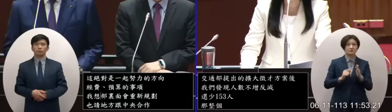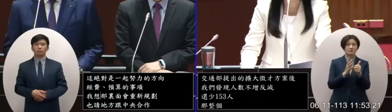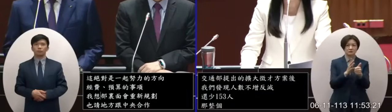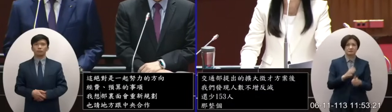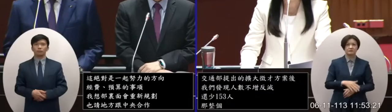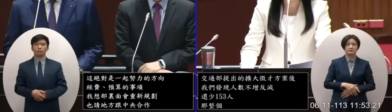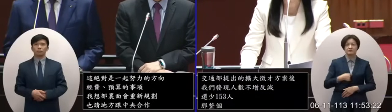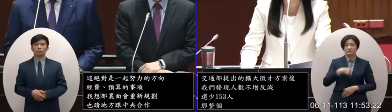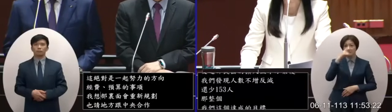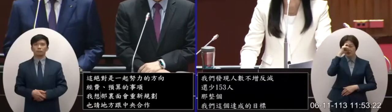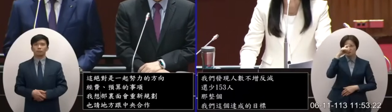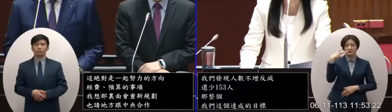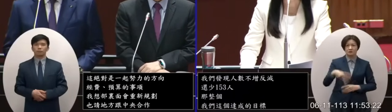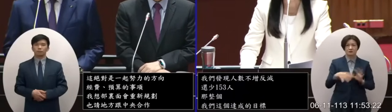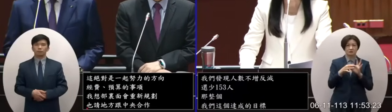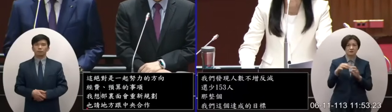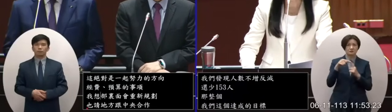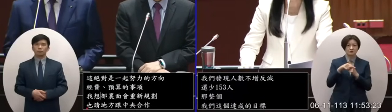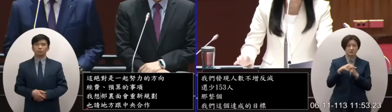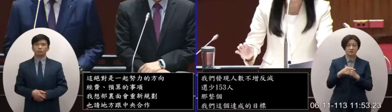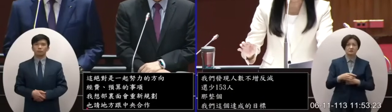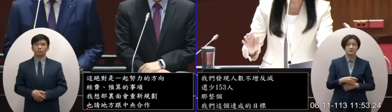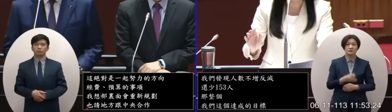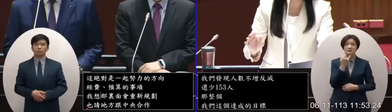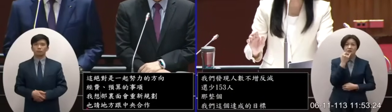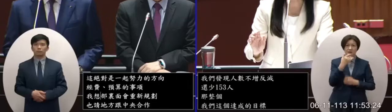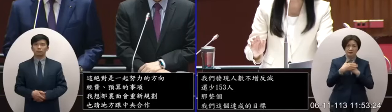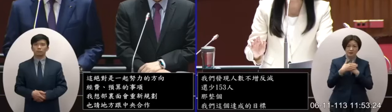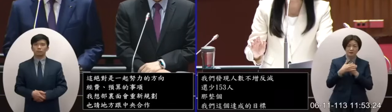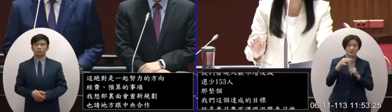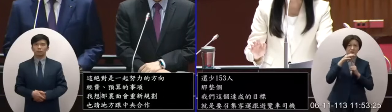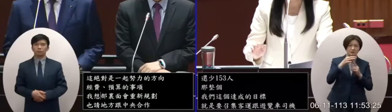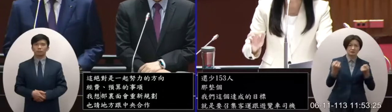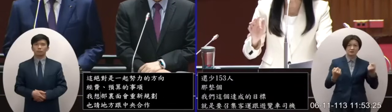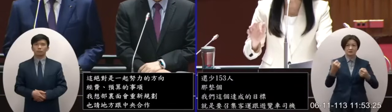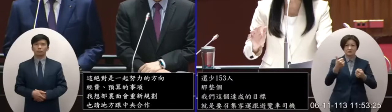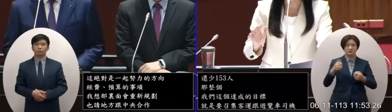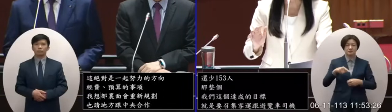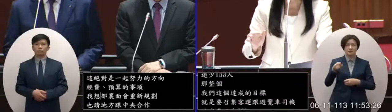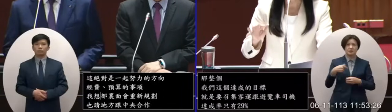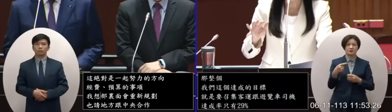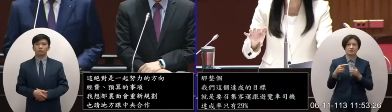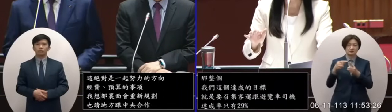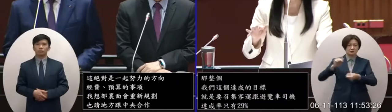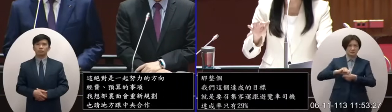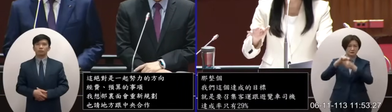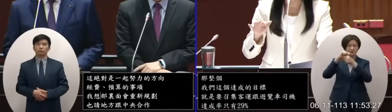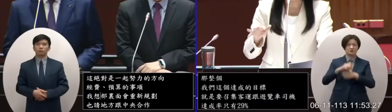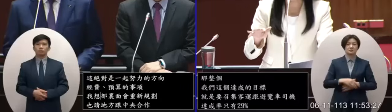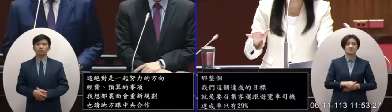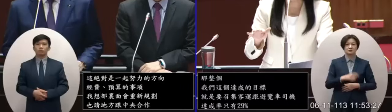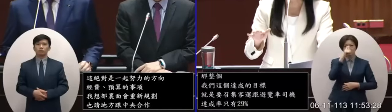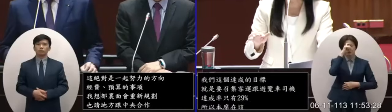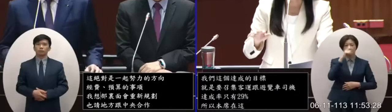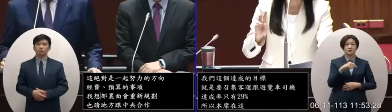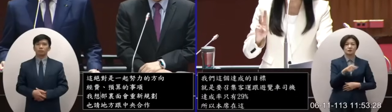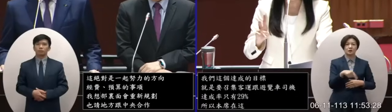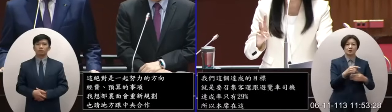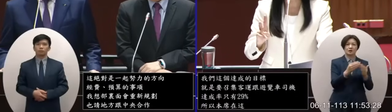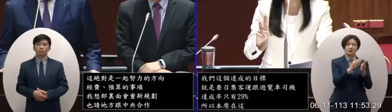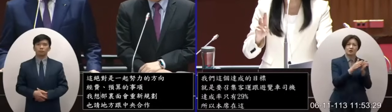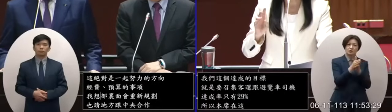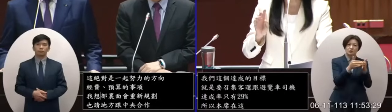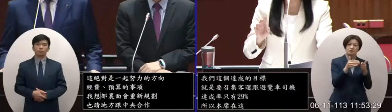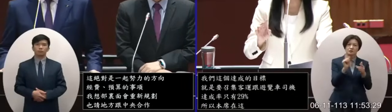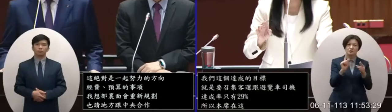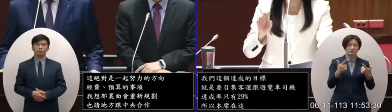我们希望再来研议看看，怎么样可以让我们的客运司机啊能够再增加，来到我们的需求数哦。那第